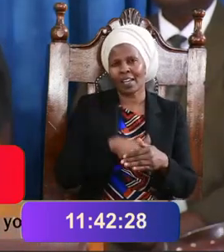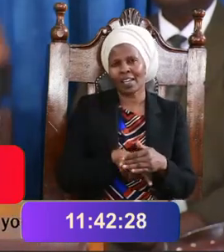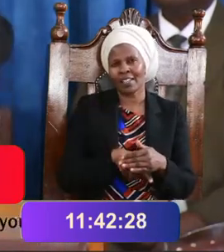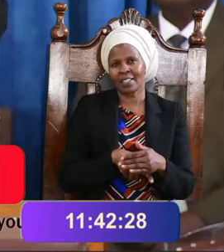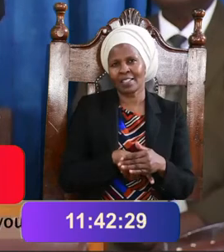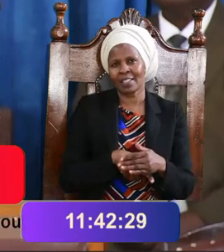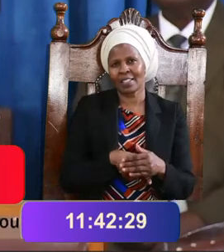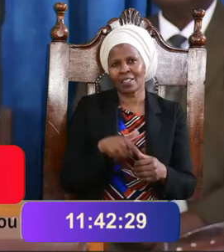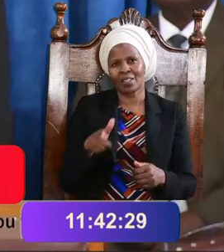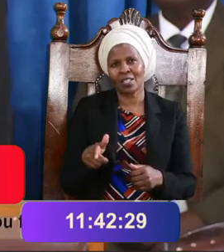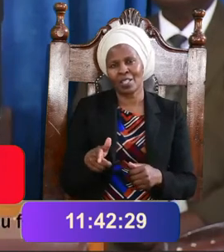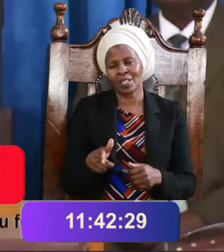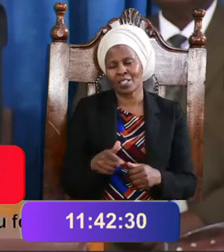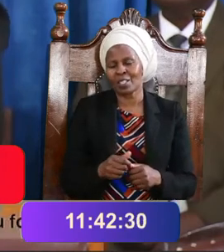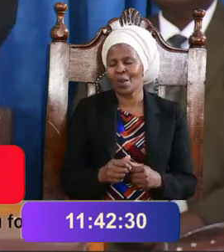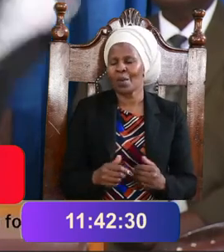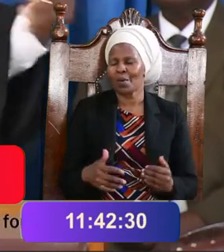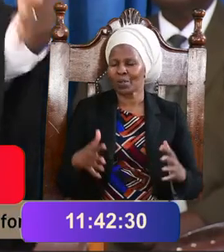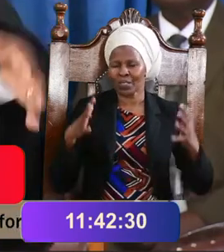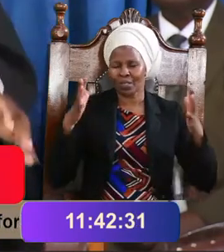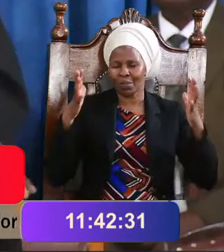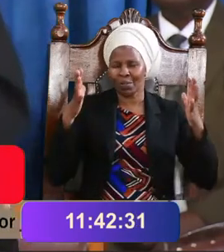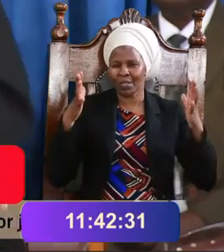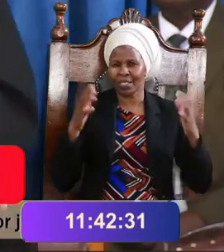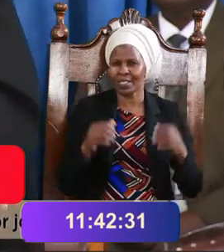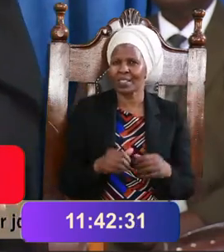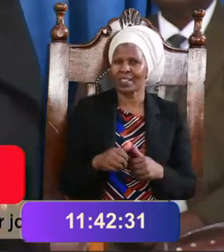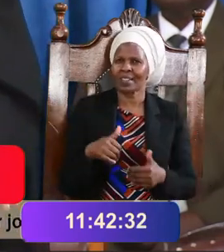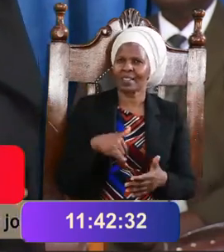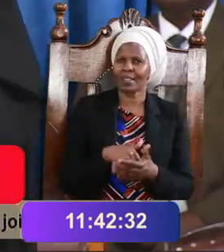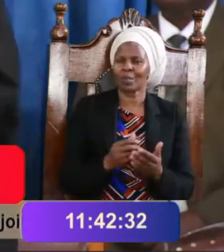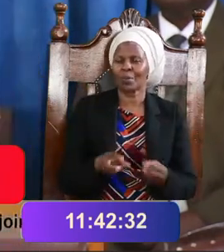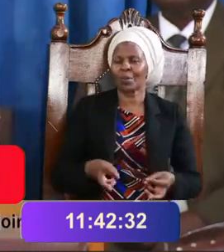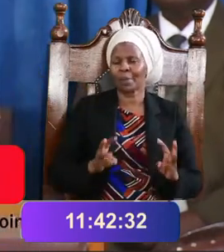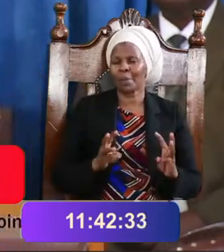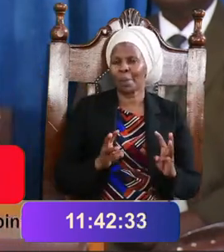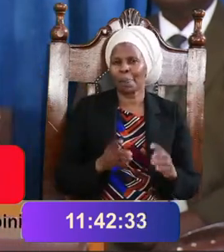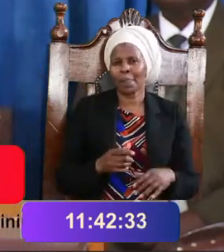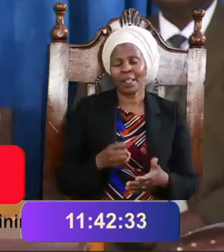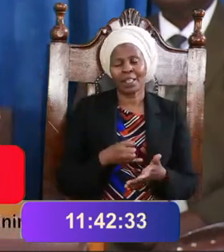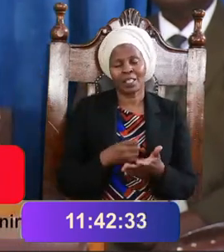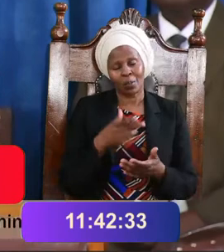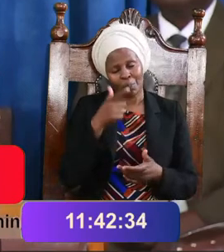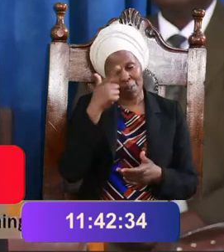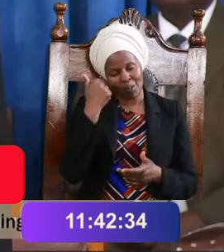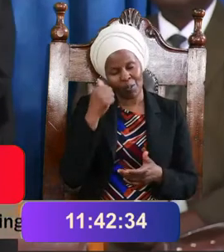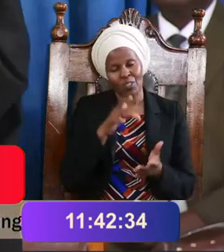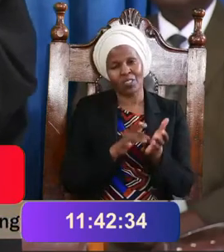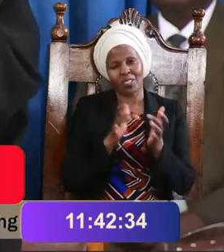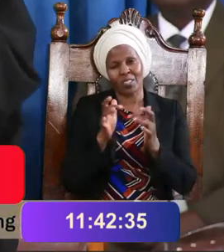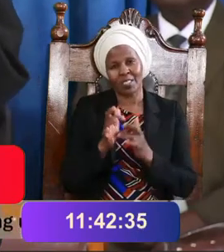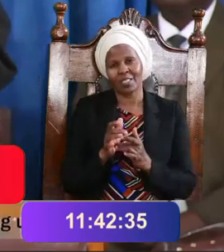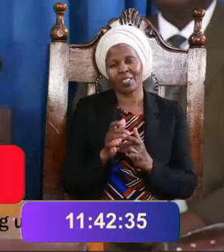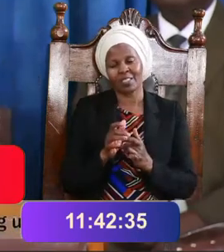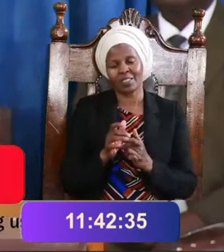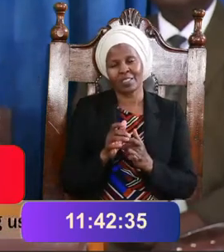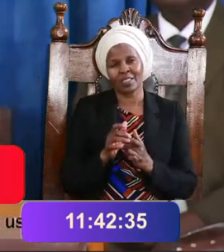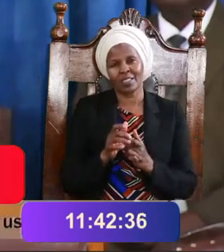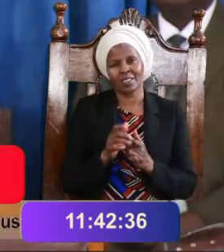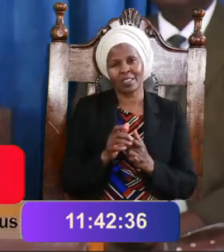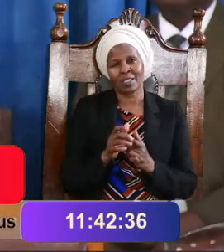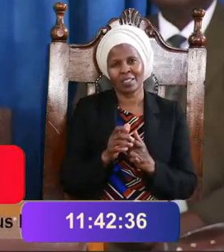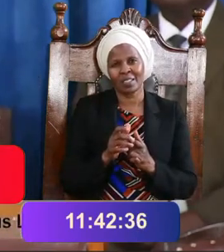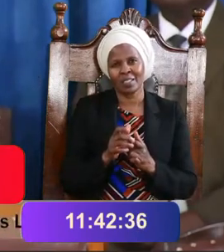kuitwe triumphant ama kushangiliwe vile? Ni kwa sababu Yesu mwenyewe